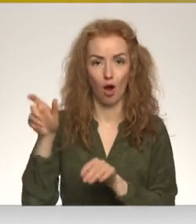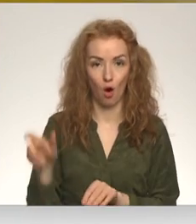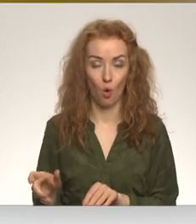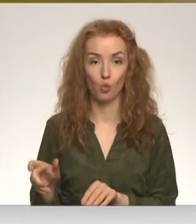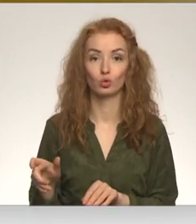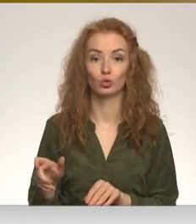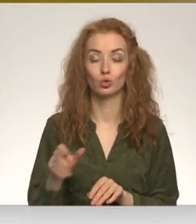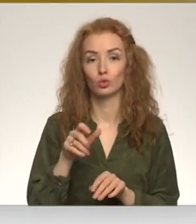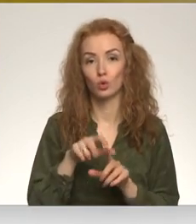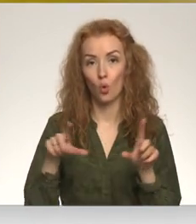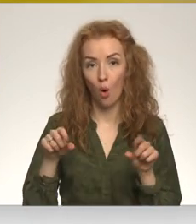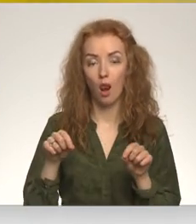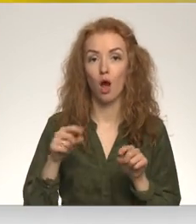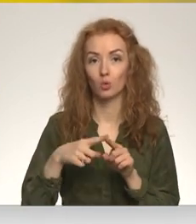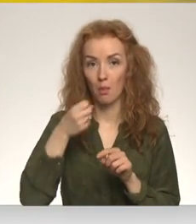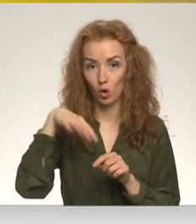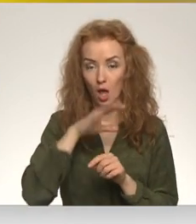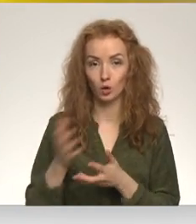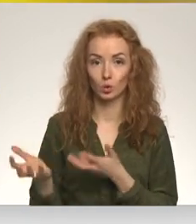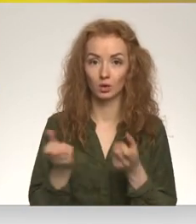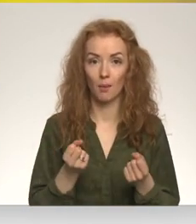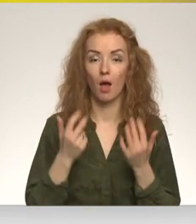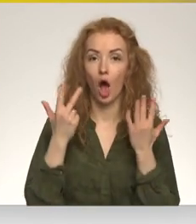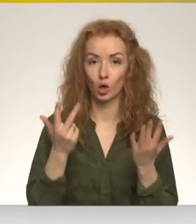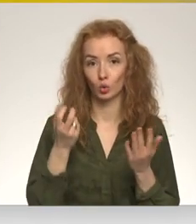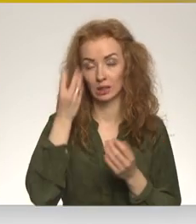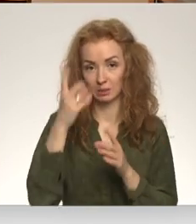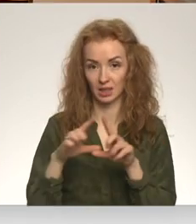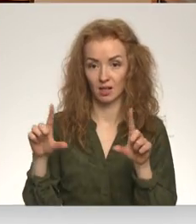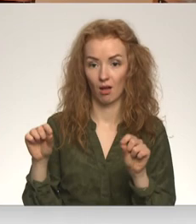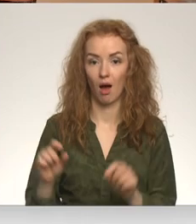skolēni un bērndārznieki ir uzņemti 8 izglītības iestādēs.